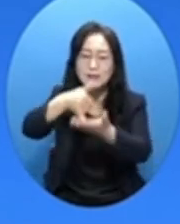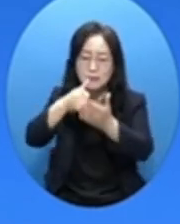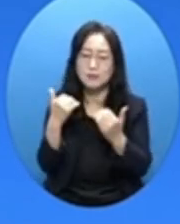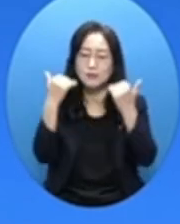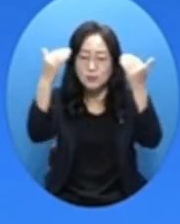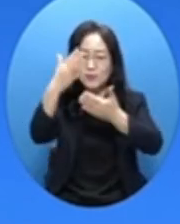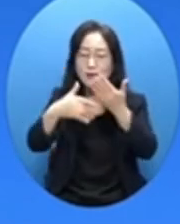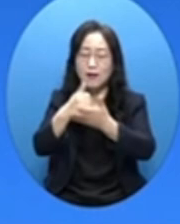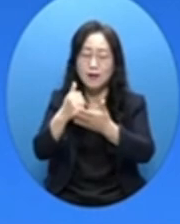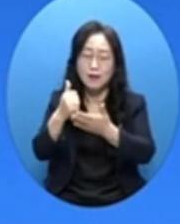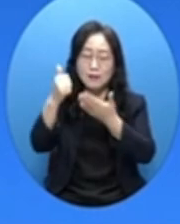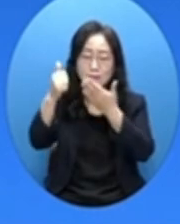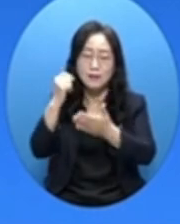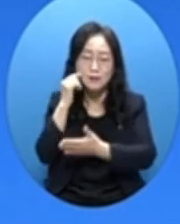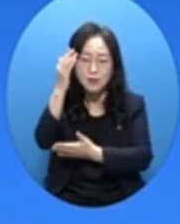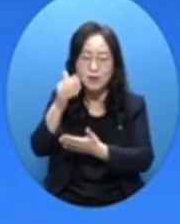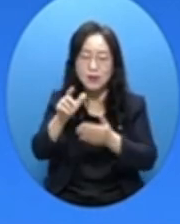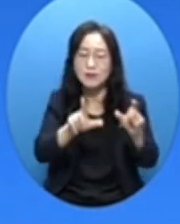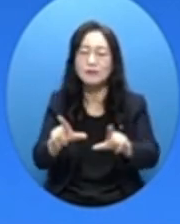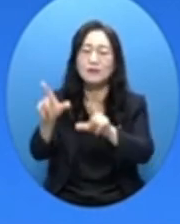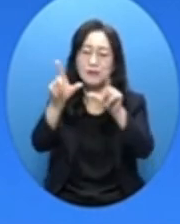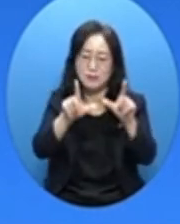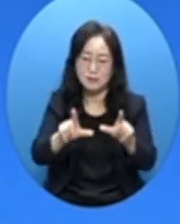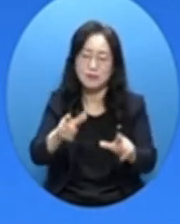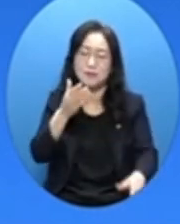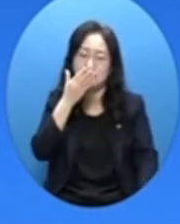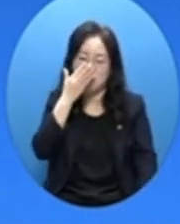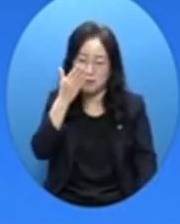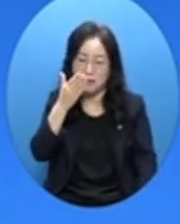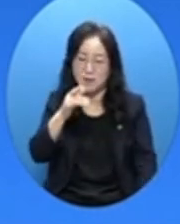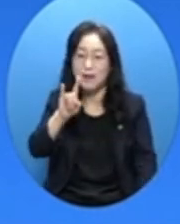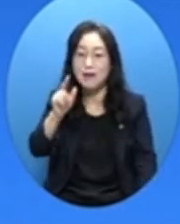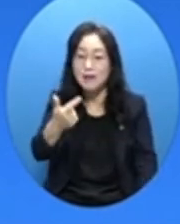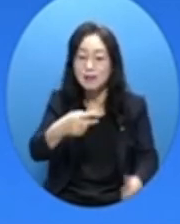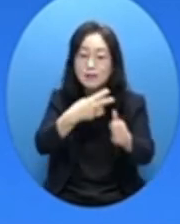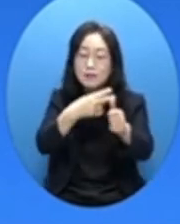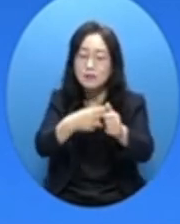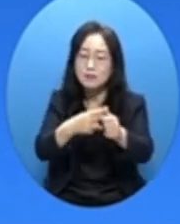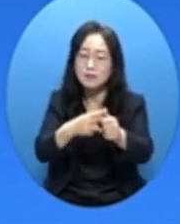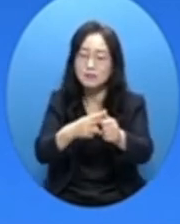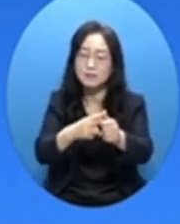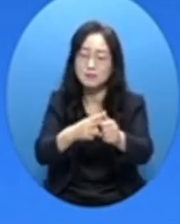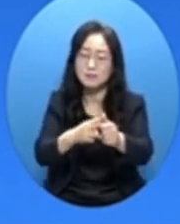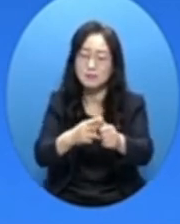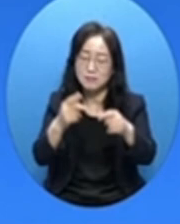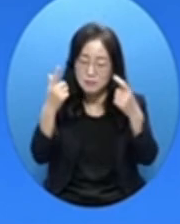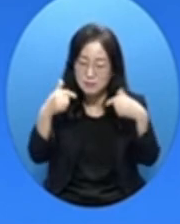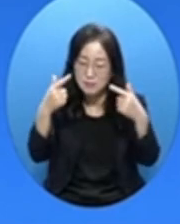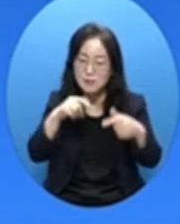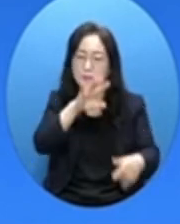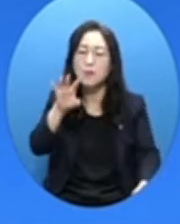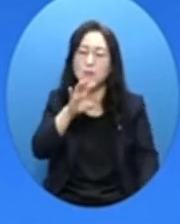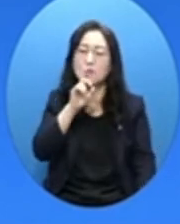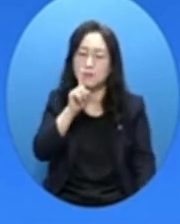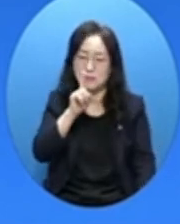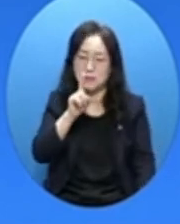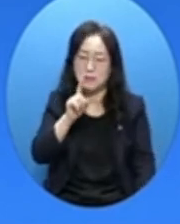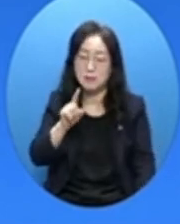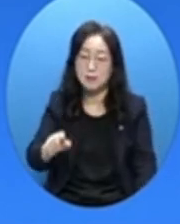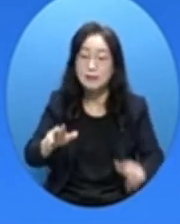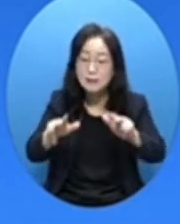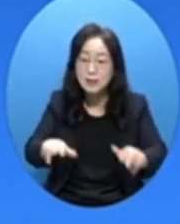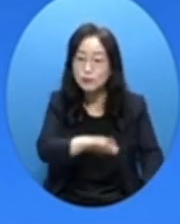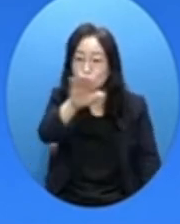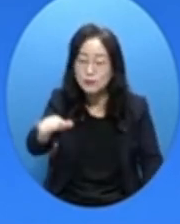돌리는 그런 삶을 살 수 있다고 앤 설리반 선생은 늘 강조했습니다. 이제 우리가